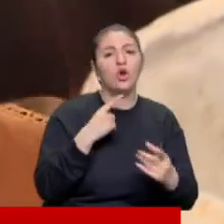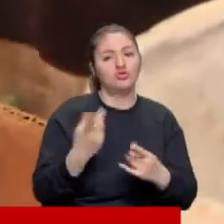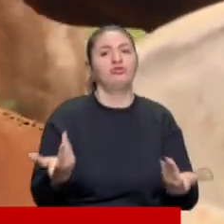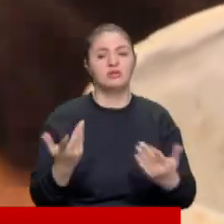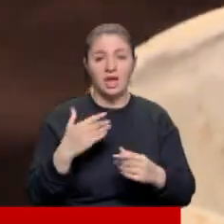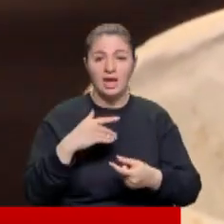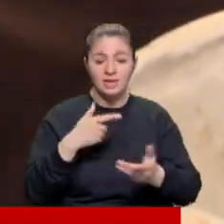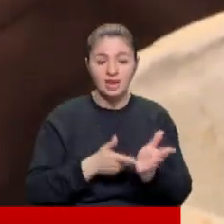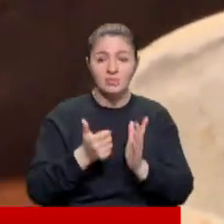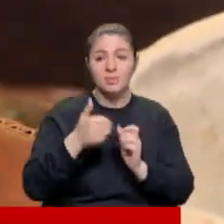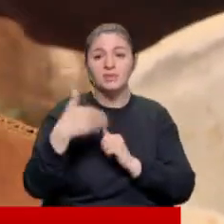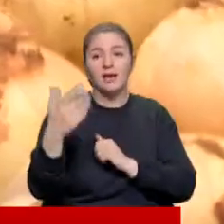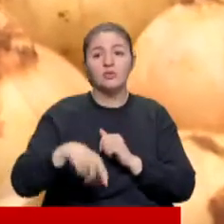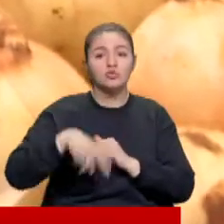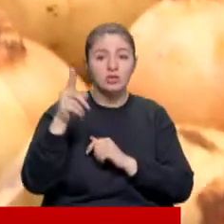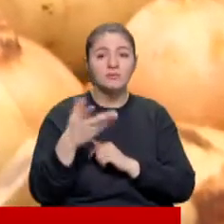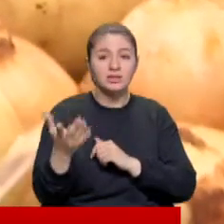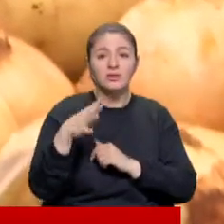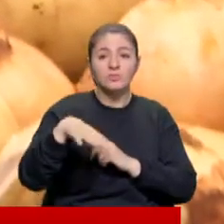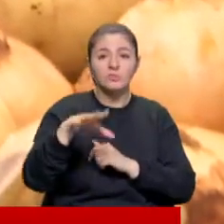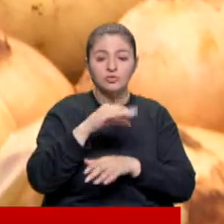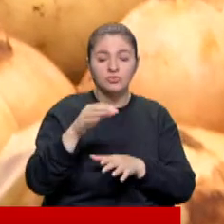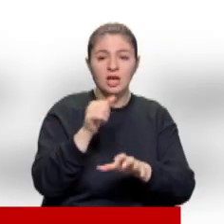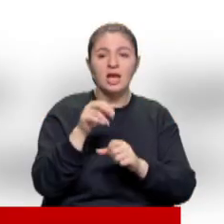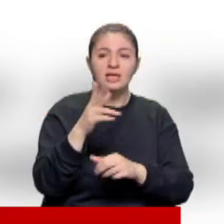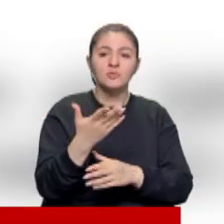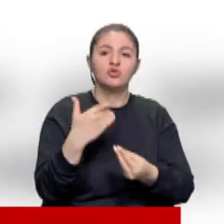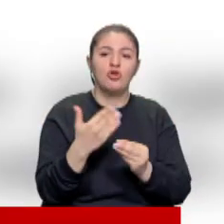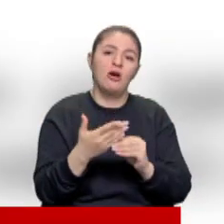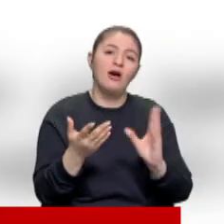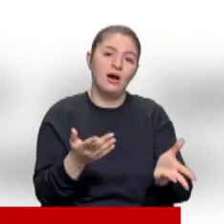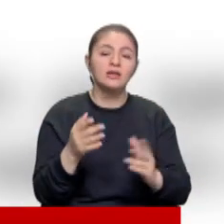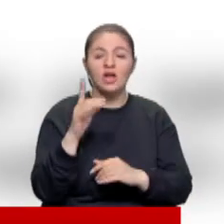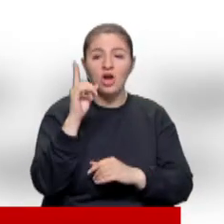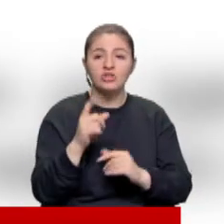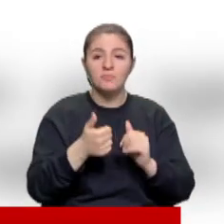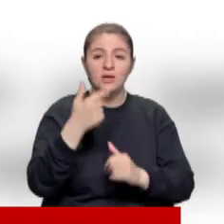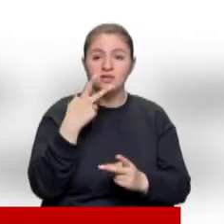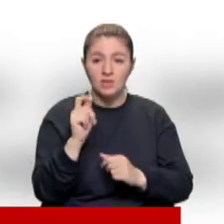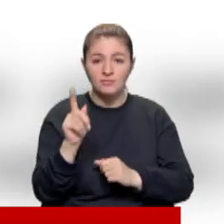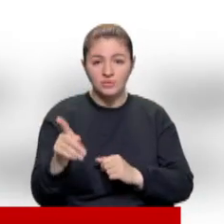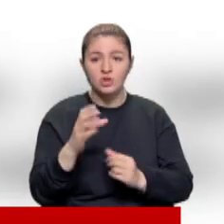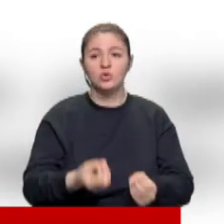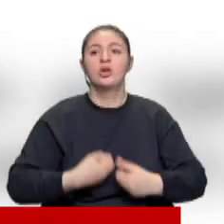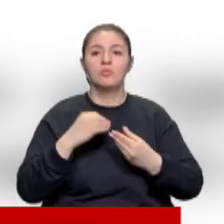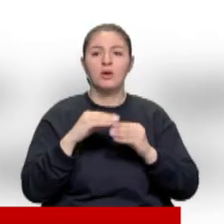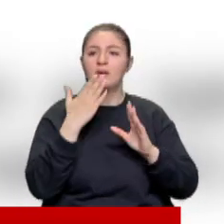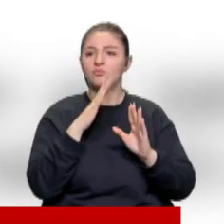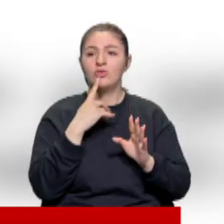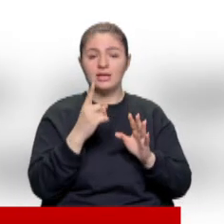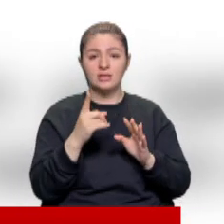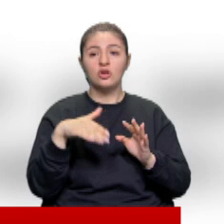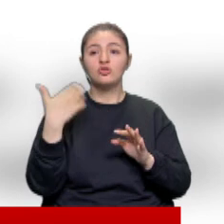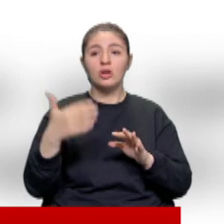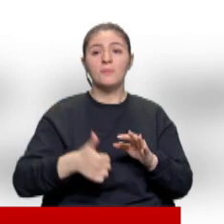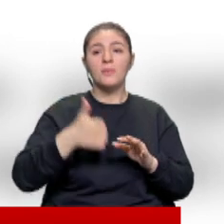konuşacağız. Tarım Bakanı'nın bir diğer gündemi de tüm tüketicilerinki gibi soğandı. Önce bakanlık açıklama yaptı, üretimde sorun yok denildi.